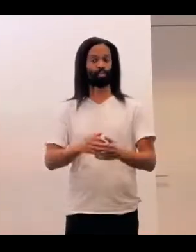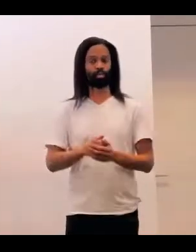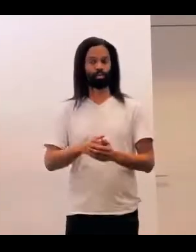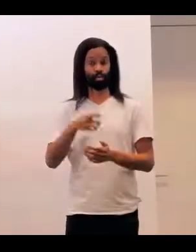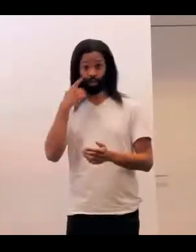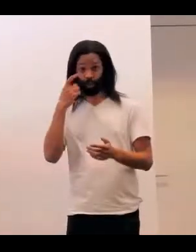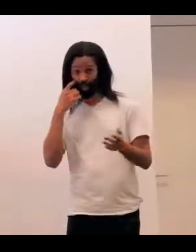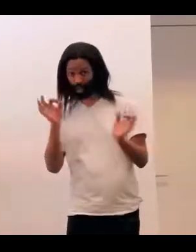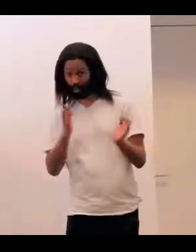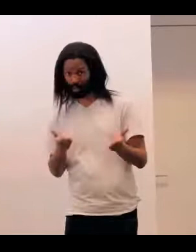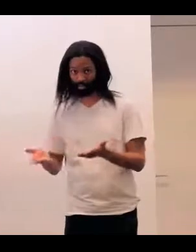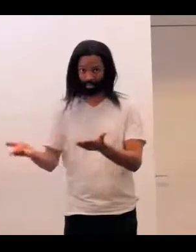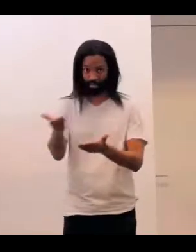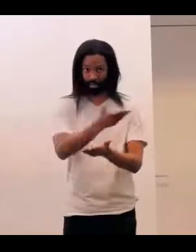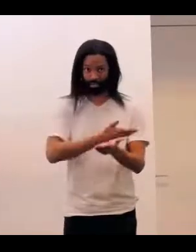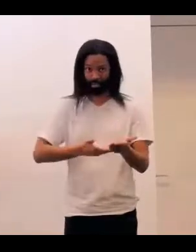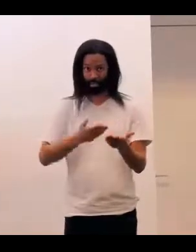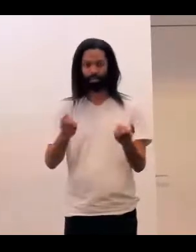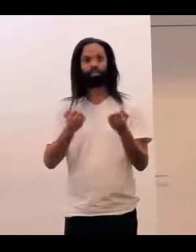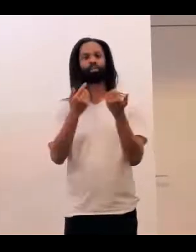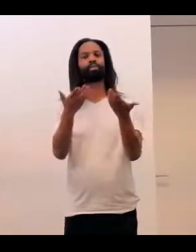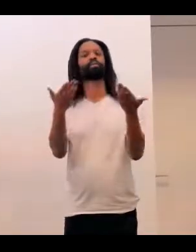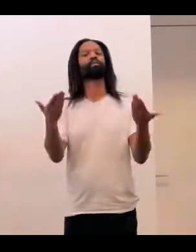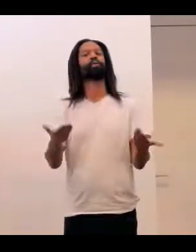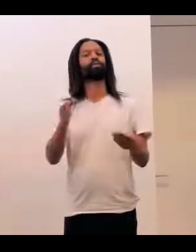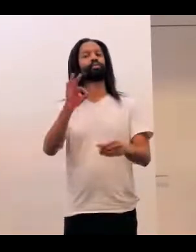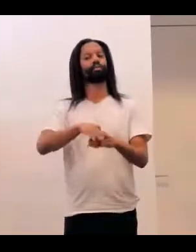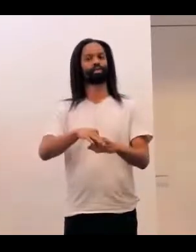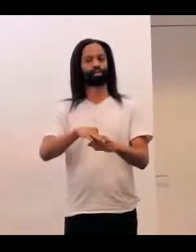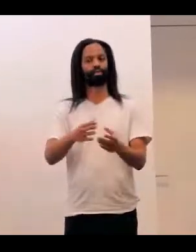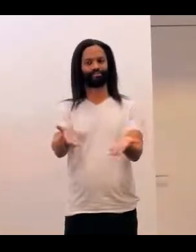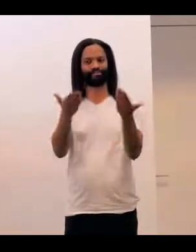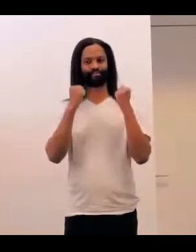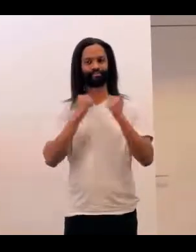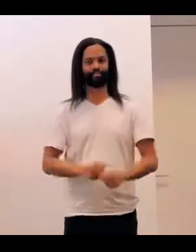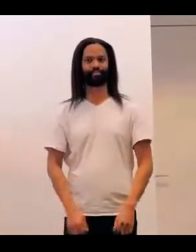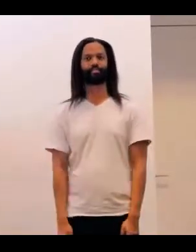part, je vous propose donc de voter. Le scrutin est ouvert.